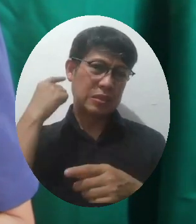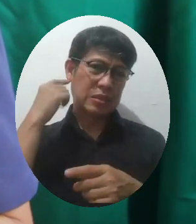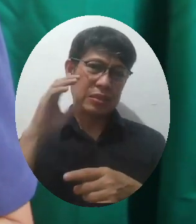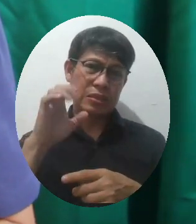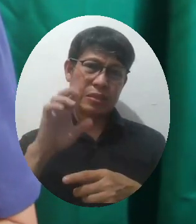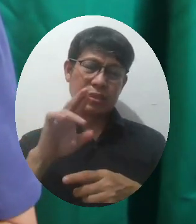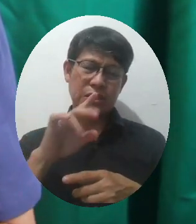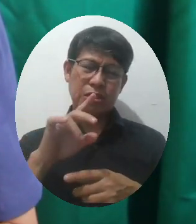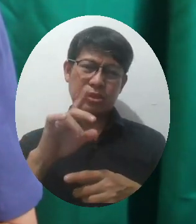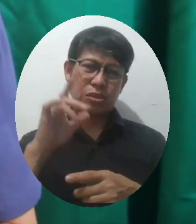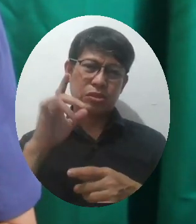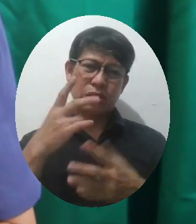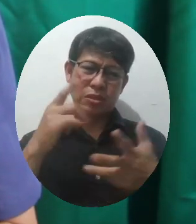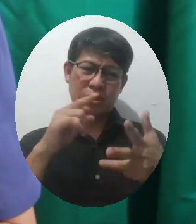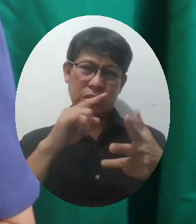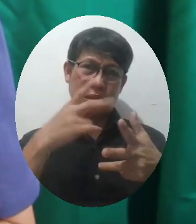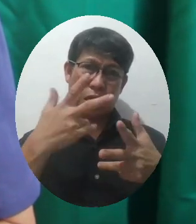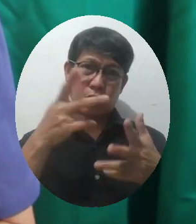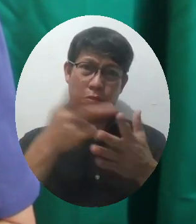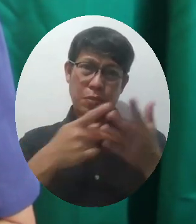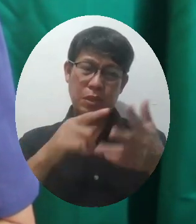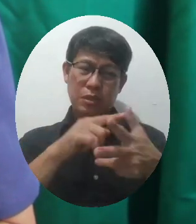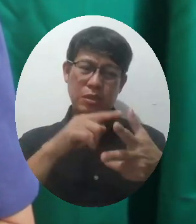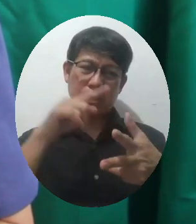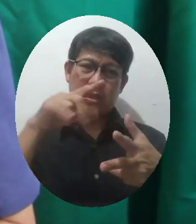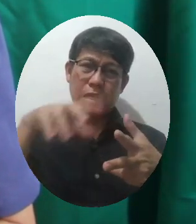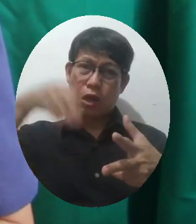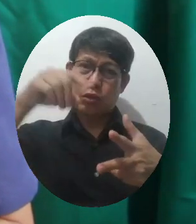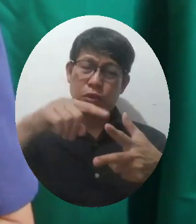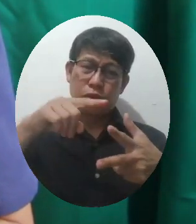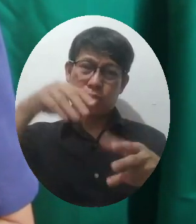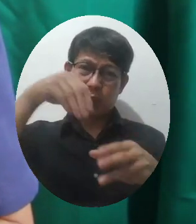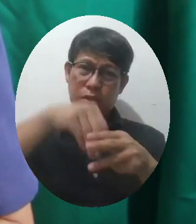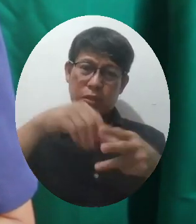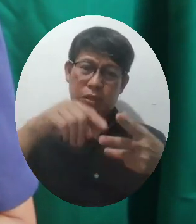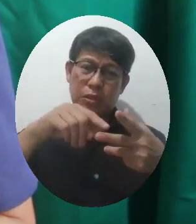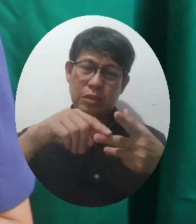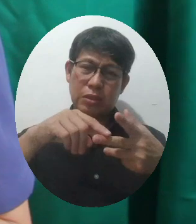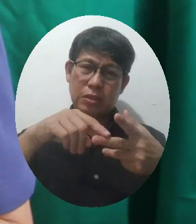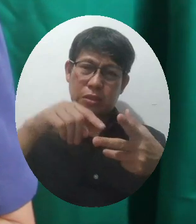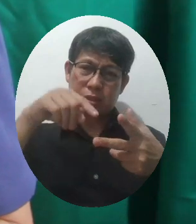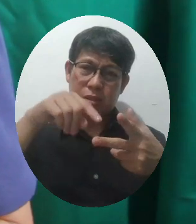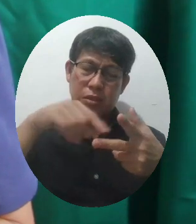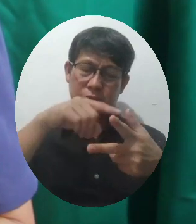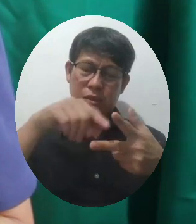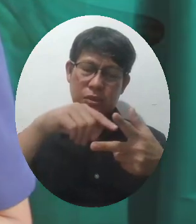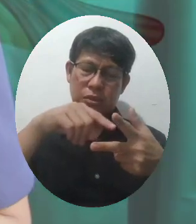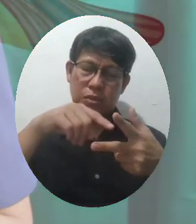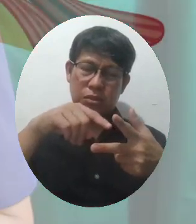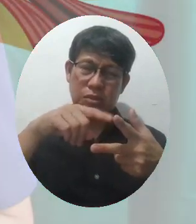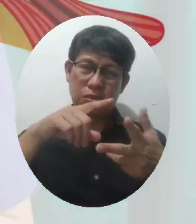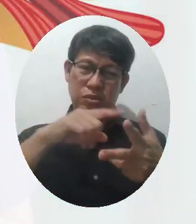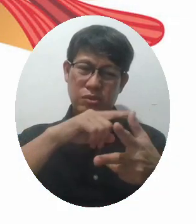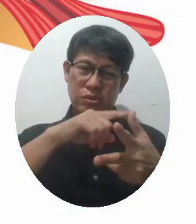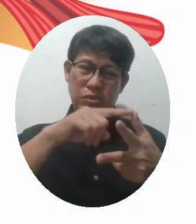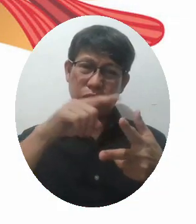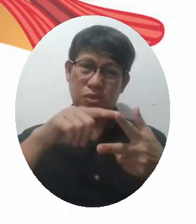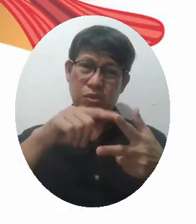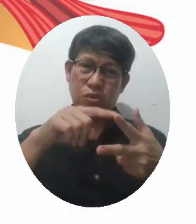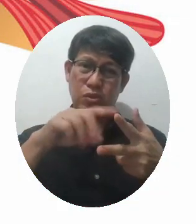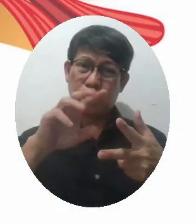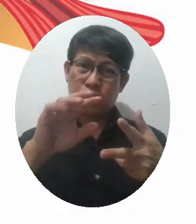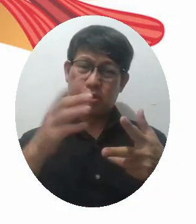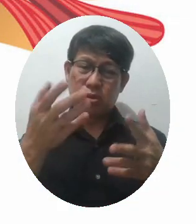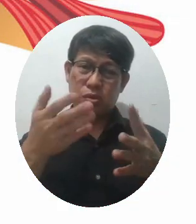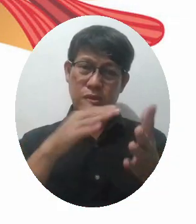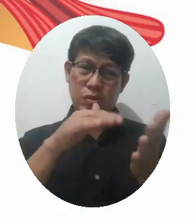yan ng tatlo. We have the outer ear, the middle ear, tas yung inner ear natin, no? Usually, ang nagkakaroon talaga ng infection is the